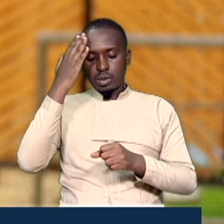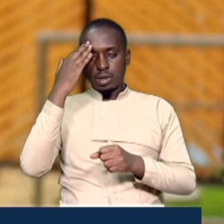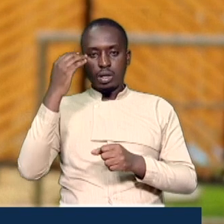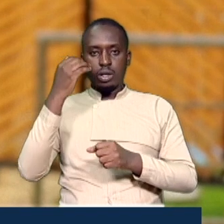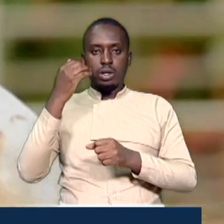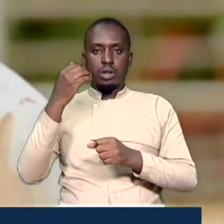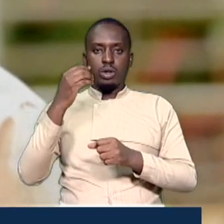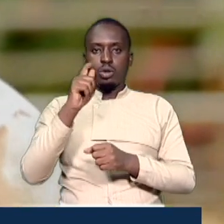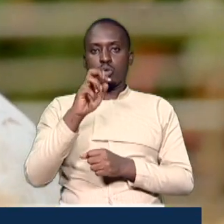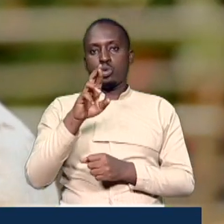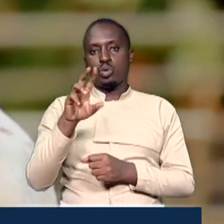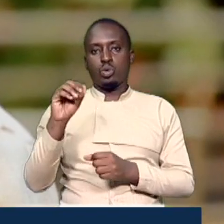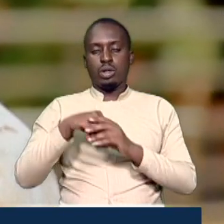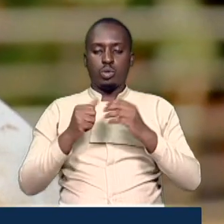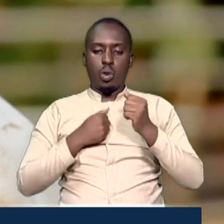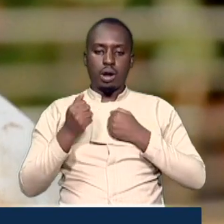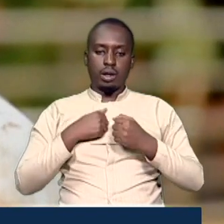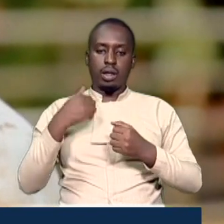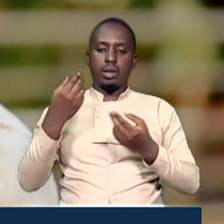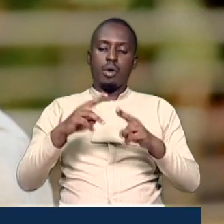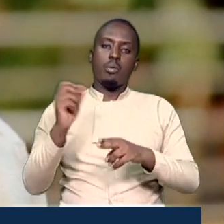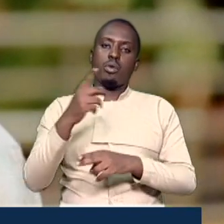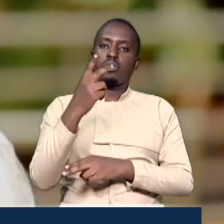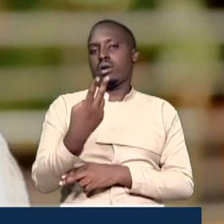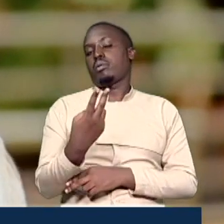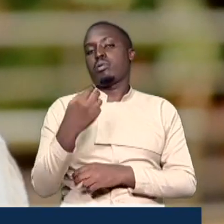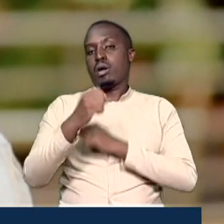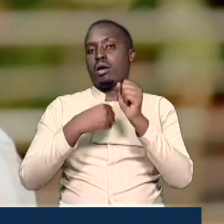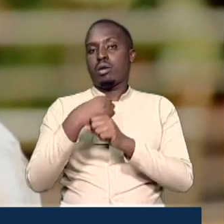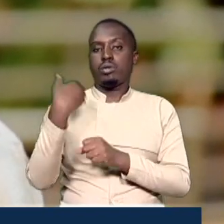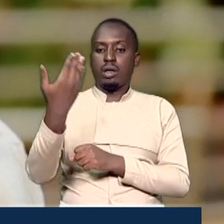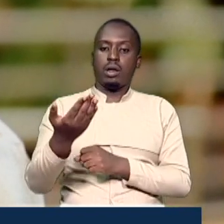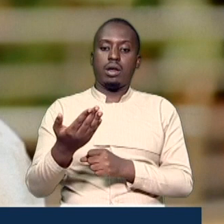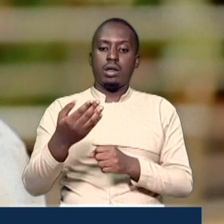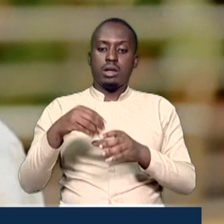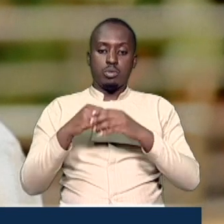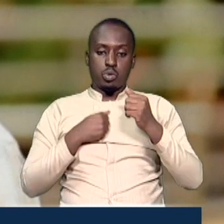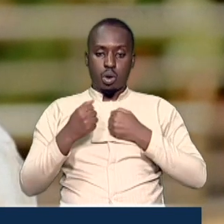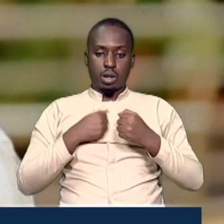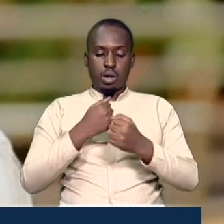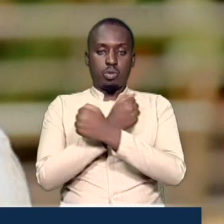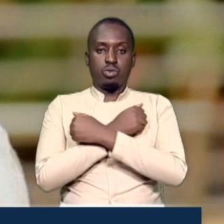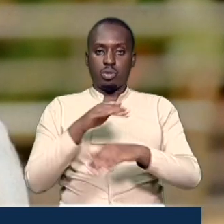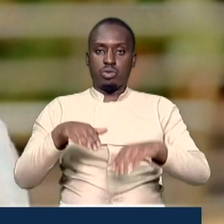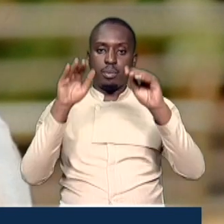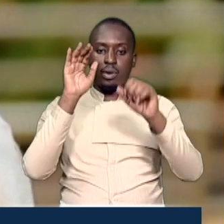mu kwa kabiri niwe mwaka uze irahari na umugisha ku Rwanda ni sport tumaze kuzamuka cyane.